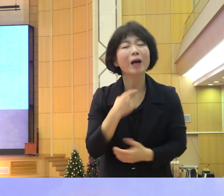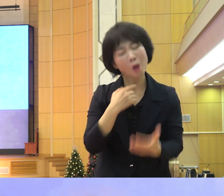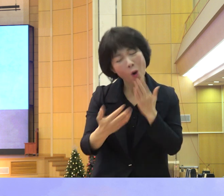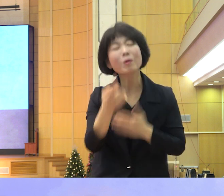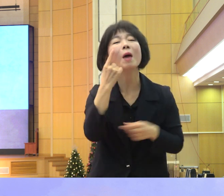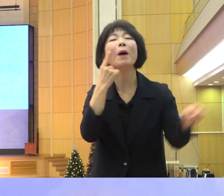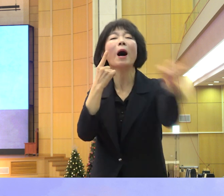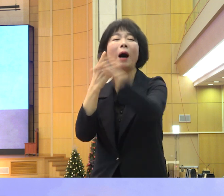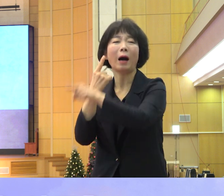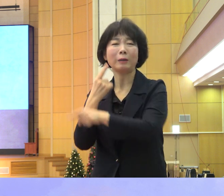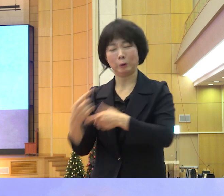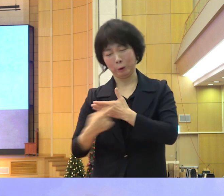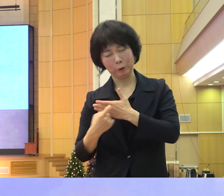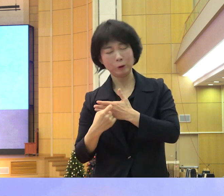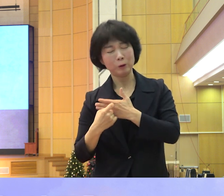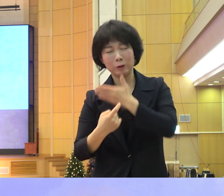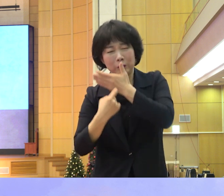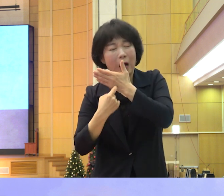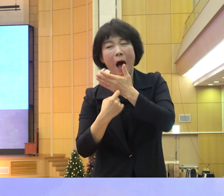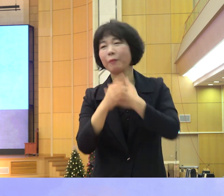샘표 간장.